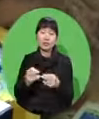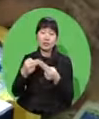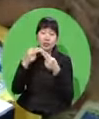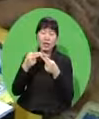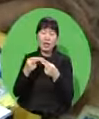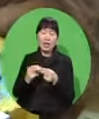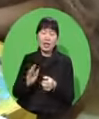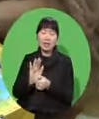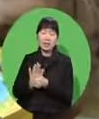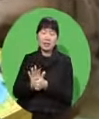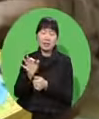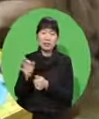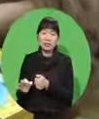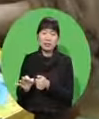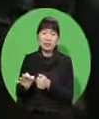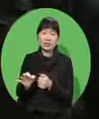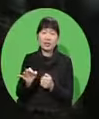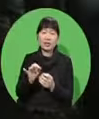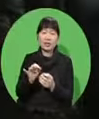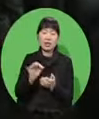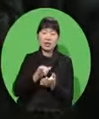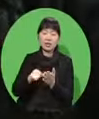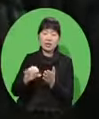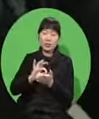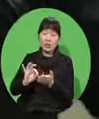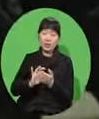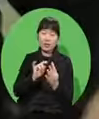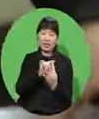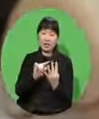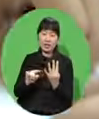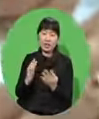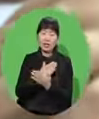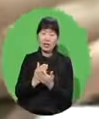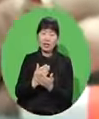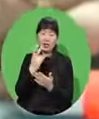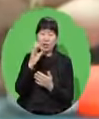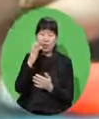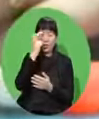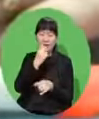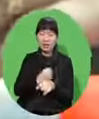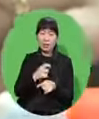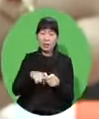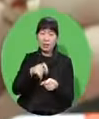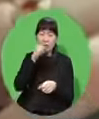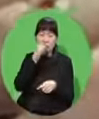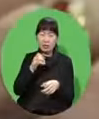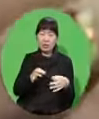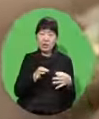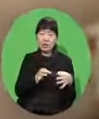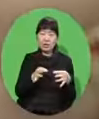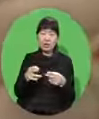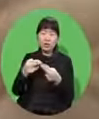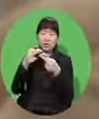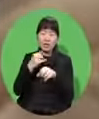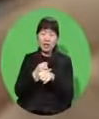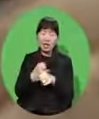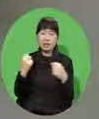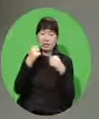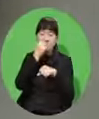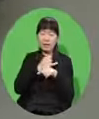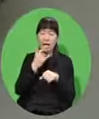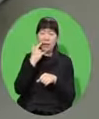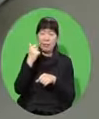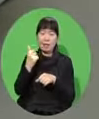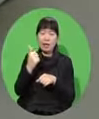봉투로 항목을 나누어 돈을 관리하는 방법입니다. 목표가 있어야 저축과 투자가 힘을 갖는 법.